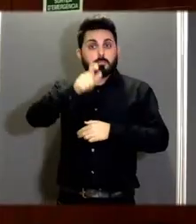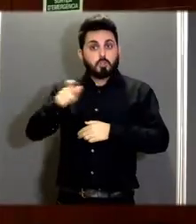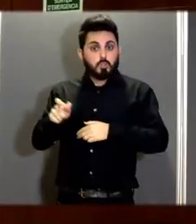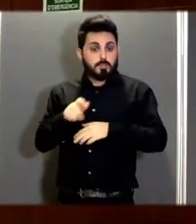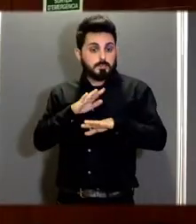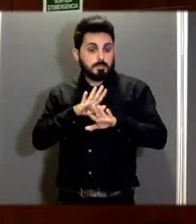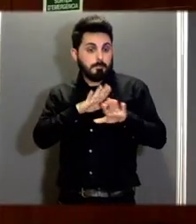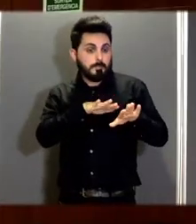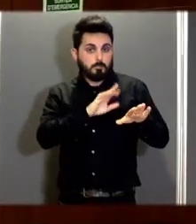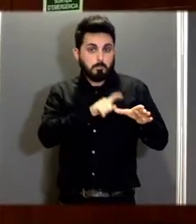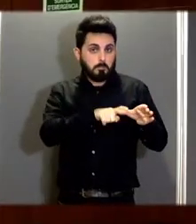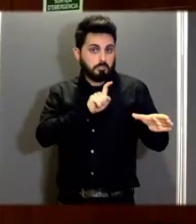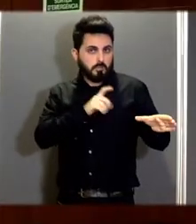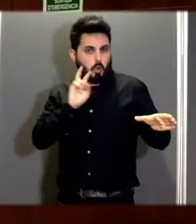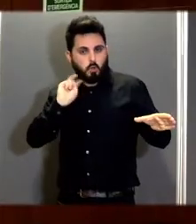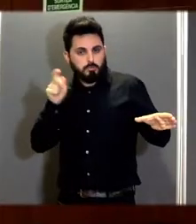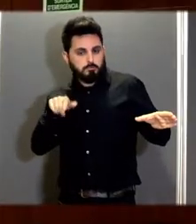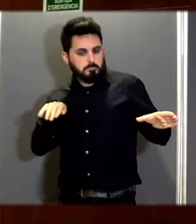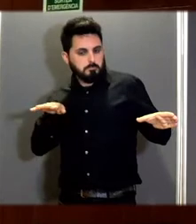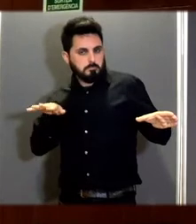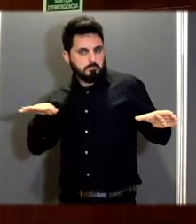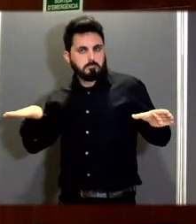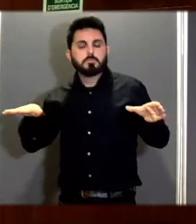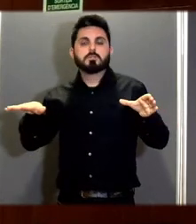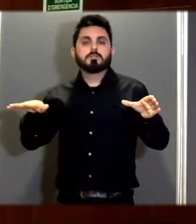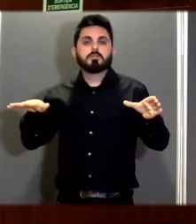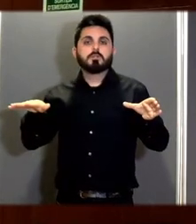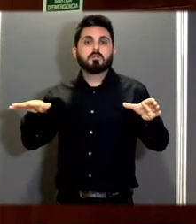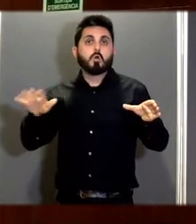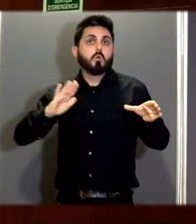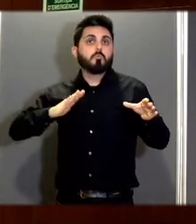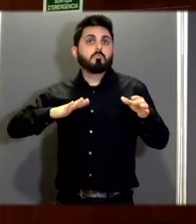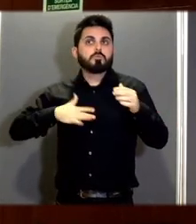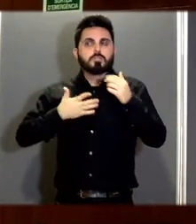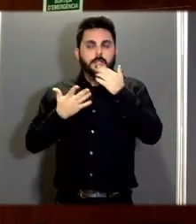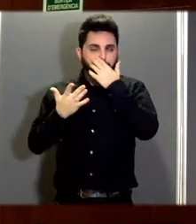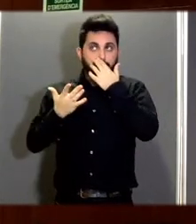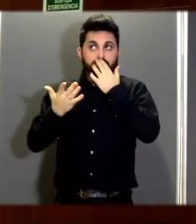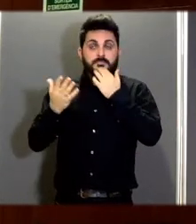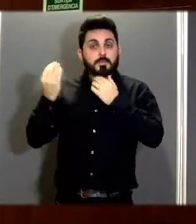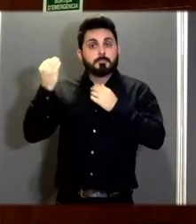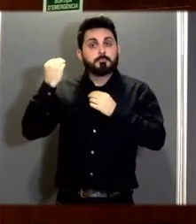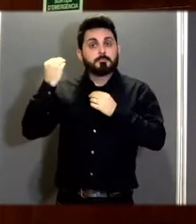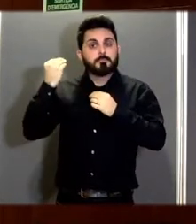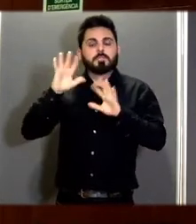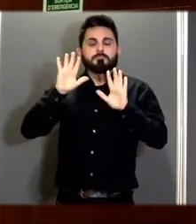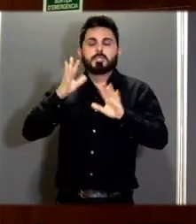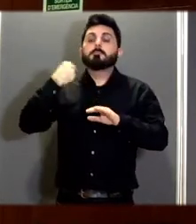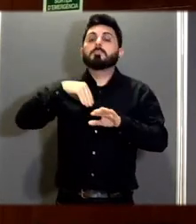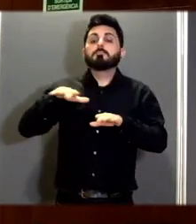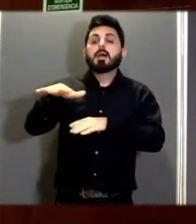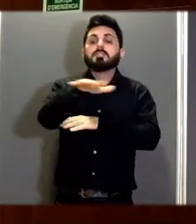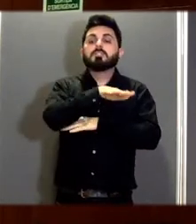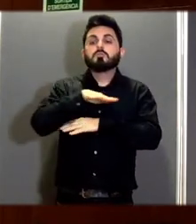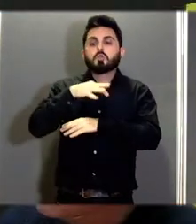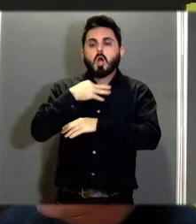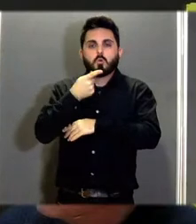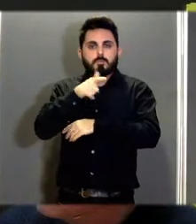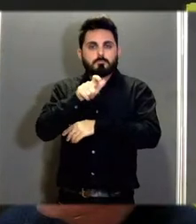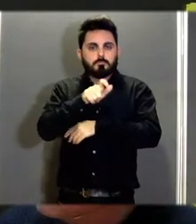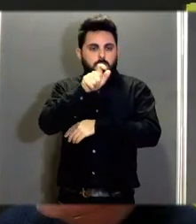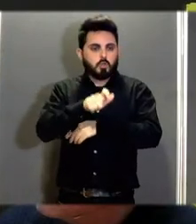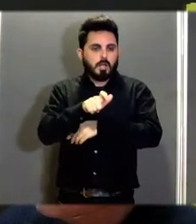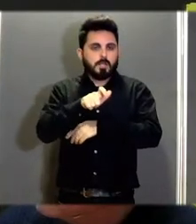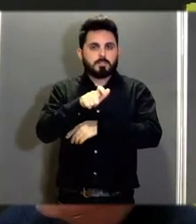sentia capaç, pel que fos, potser en aquell moment, vull dir, en aquella protesta hi havia gent amb els seus fills, gent més